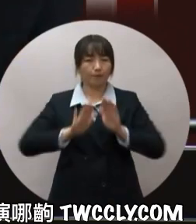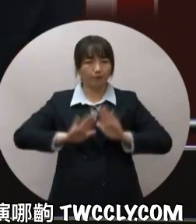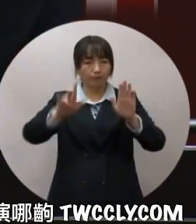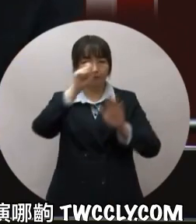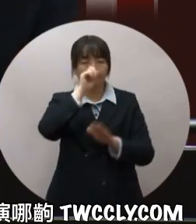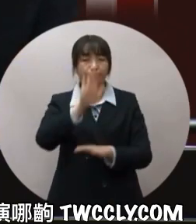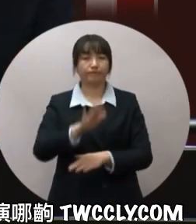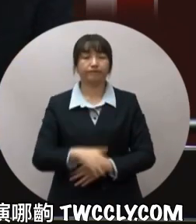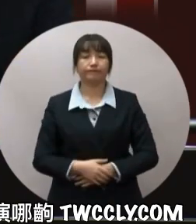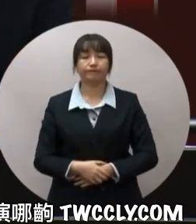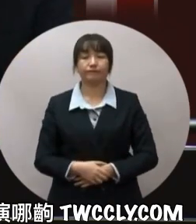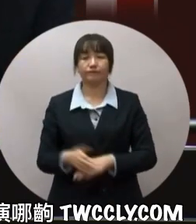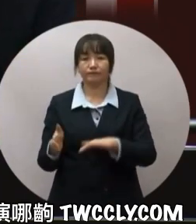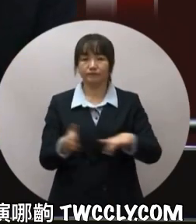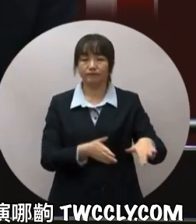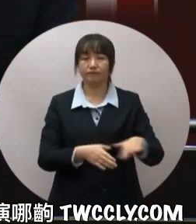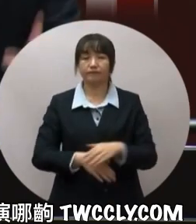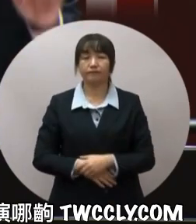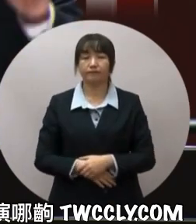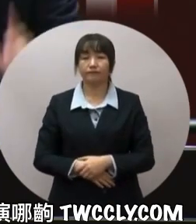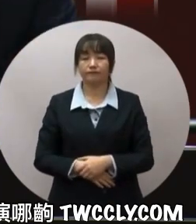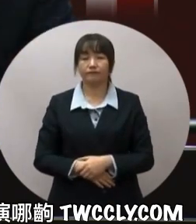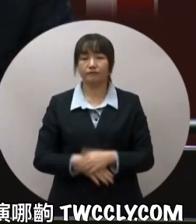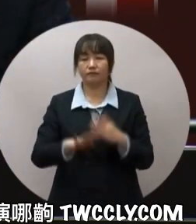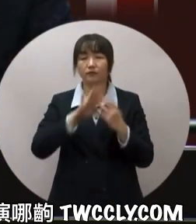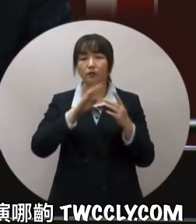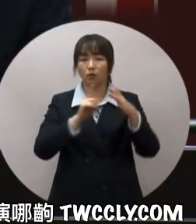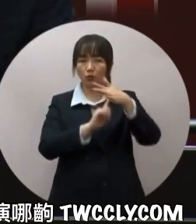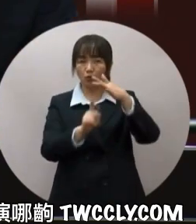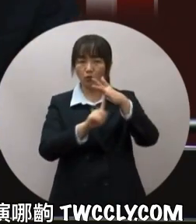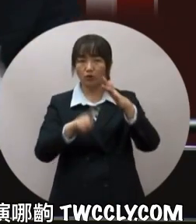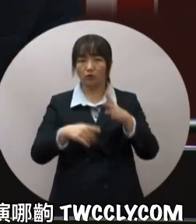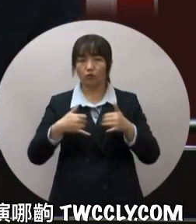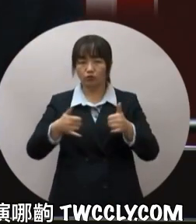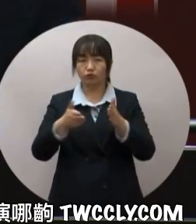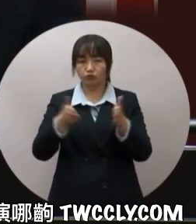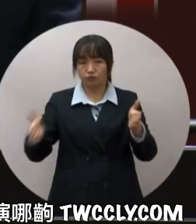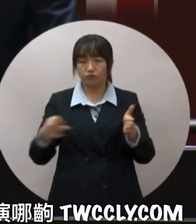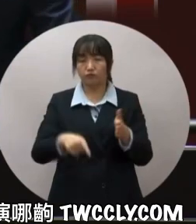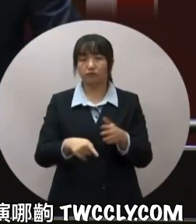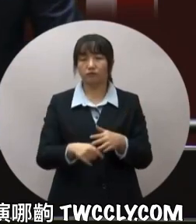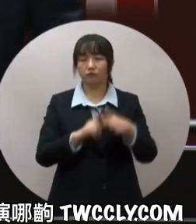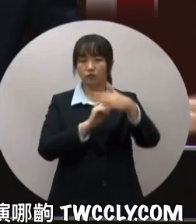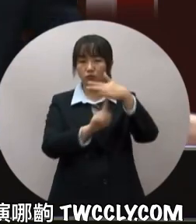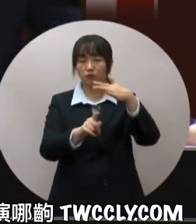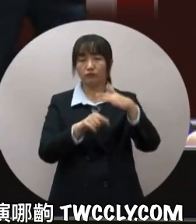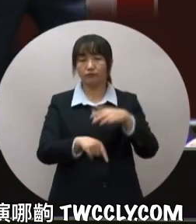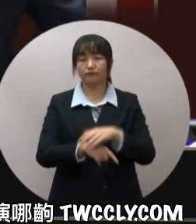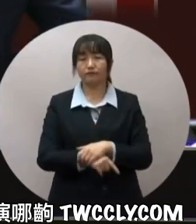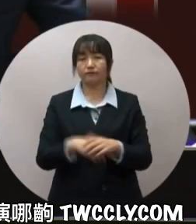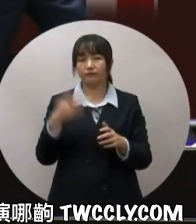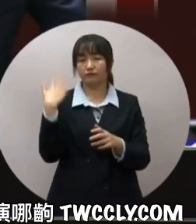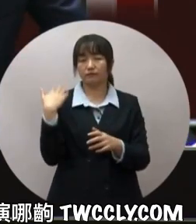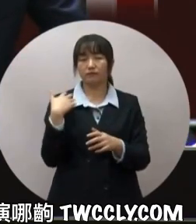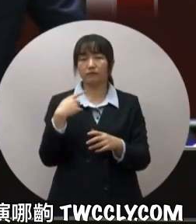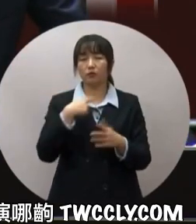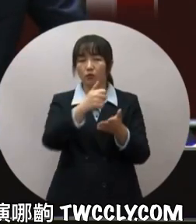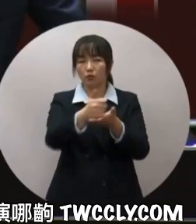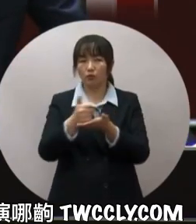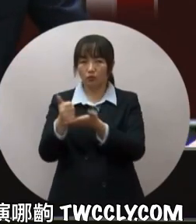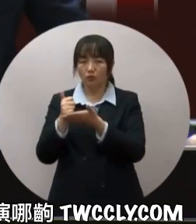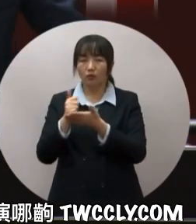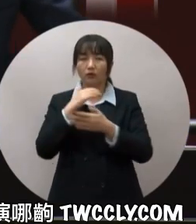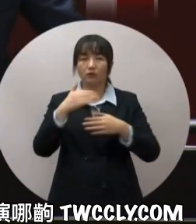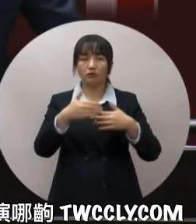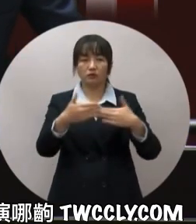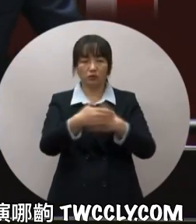大的一個幫助那除了這樣的之外另外還有一個國道一號的拓寬案國道一號大概是這樣子上次我有邀請